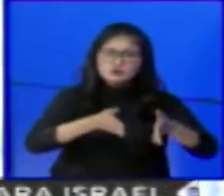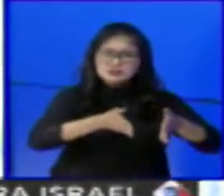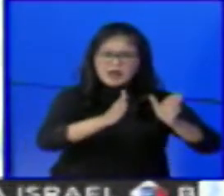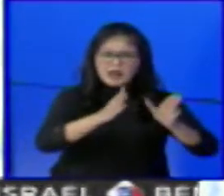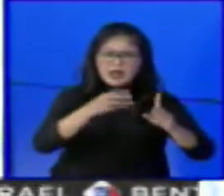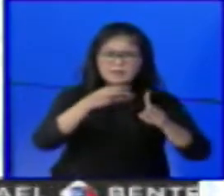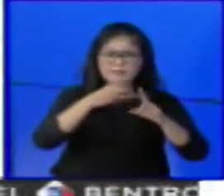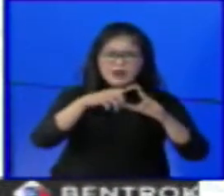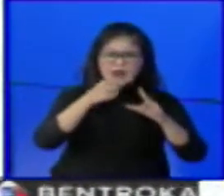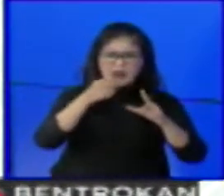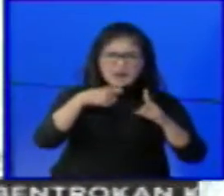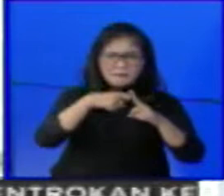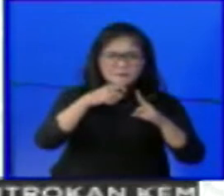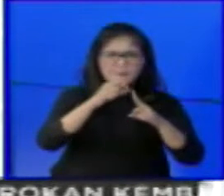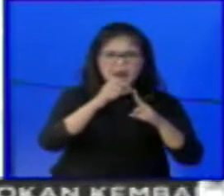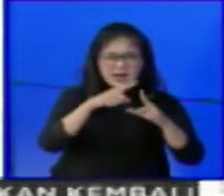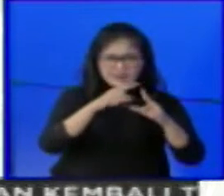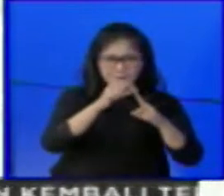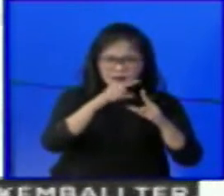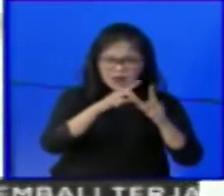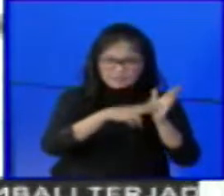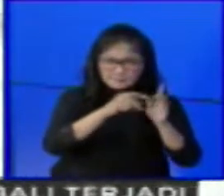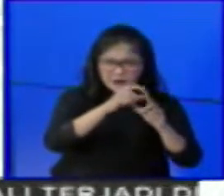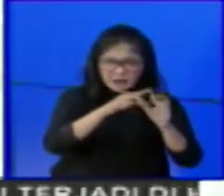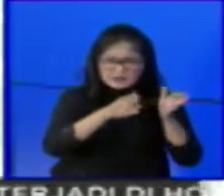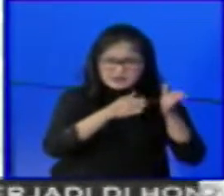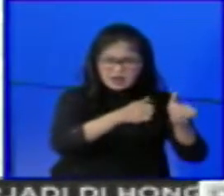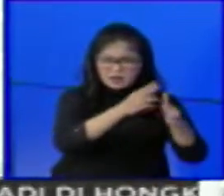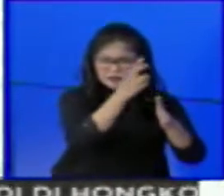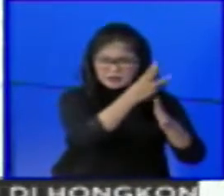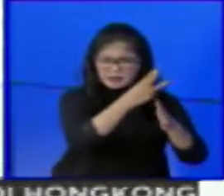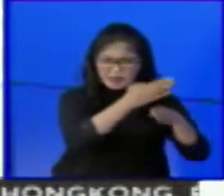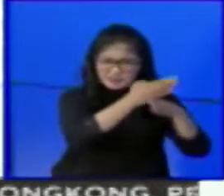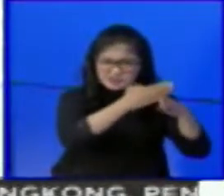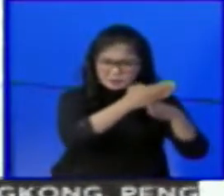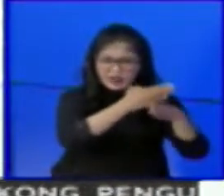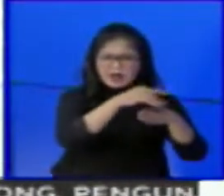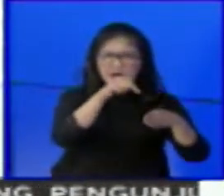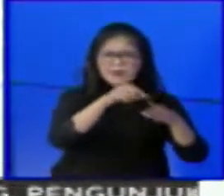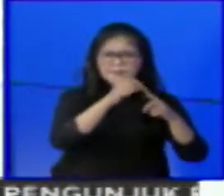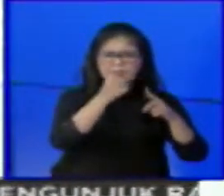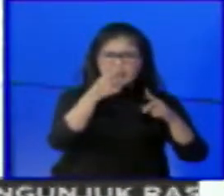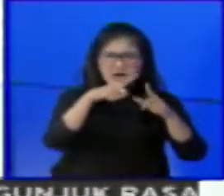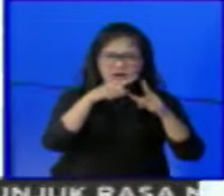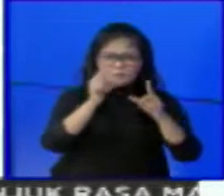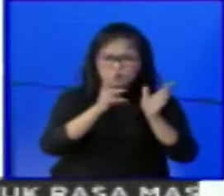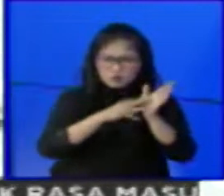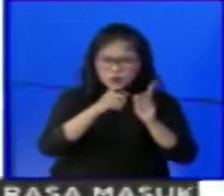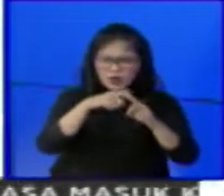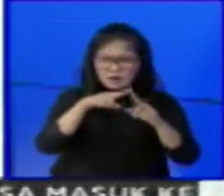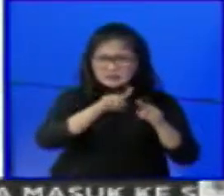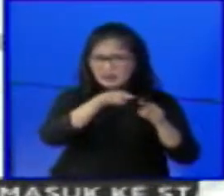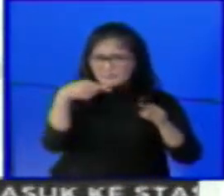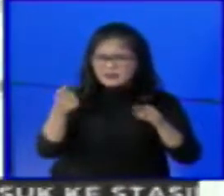Raya. Sementara koridor 3 Simpang Pramuka Ahmad Yani hingga Simpang Salemba Matraman. Dan